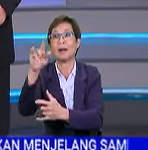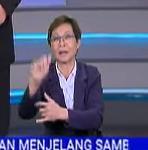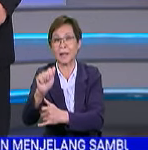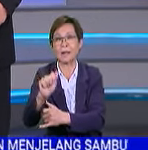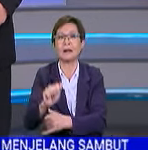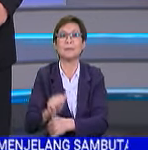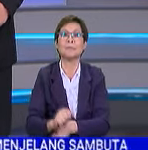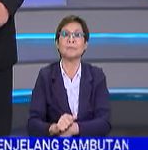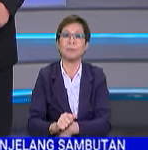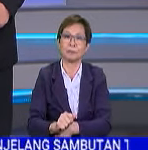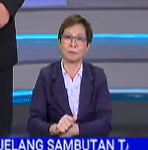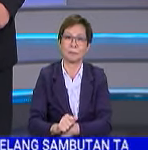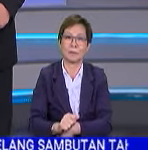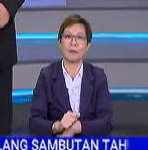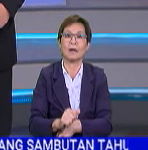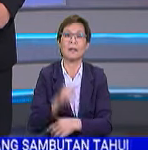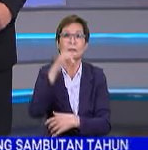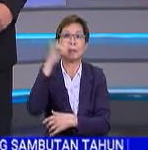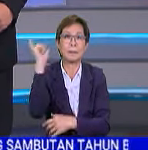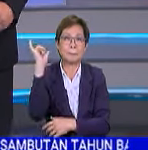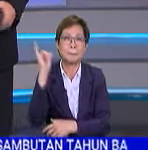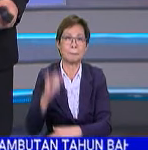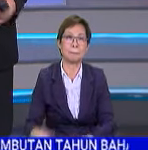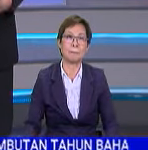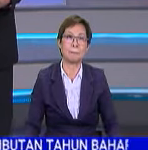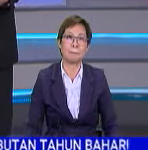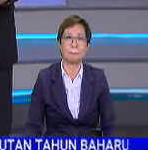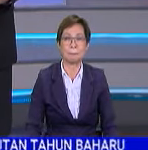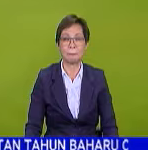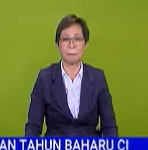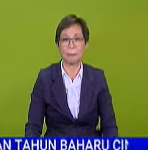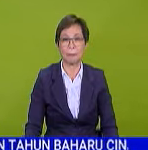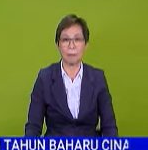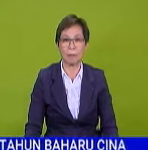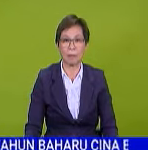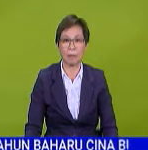Alhambria Sports Club malam tadi.